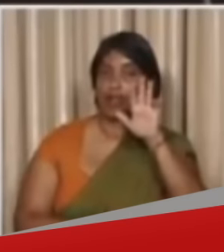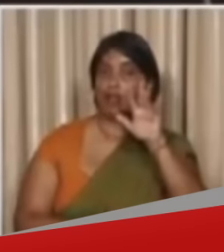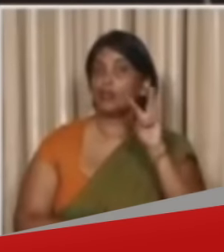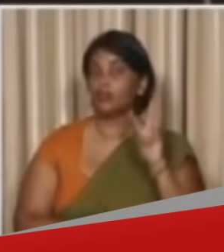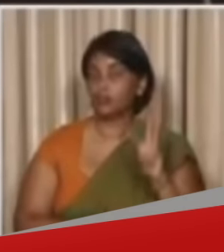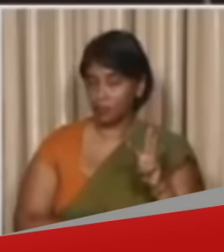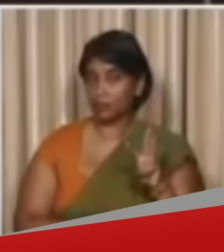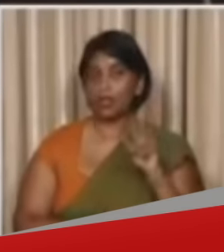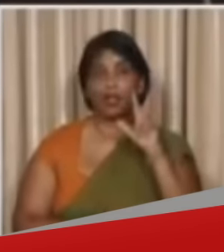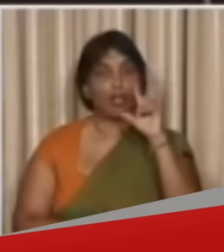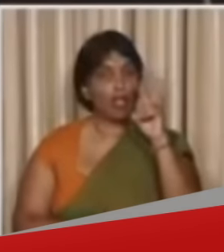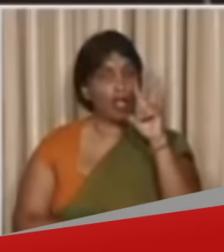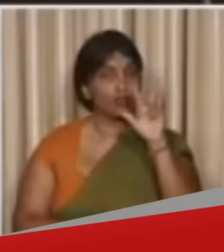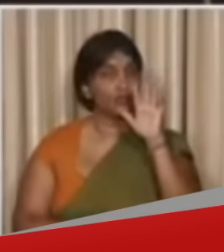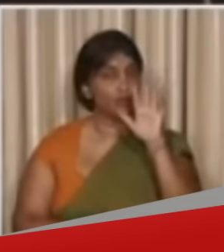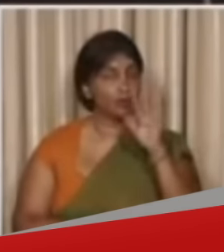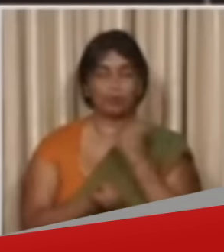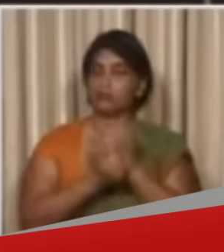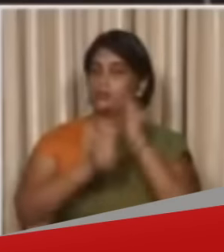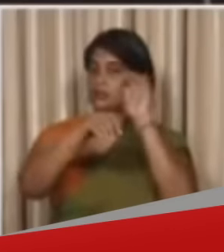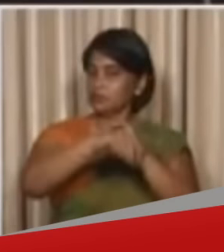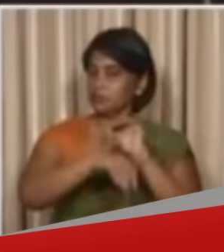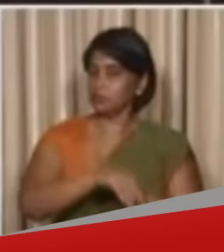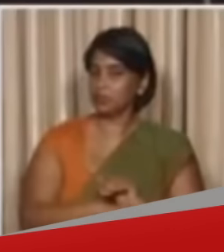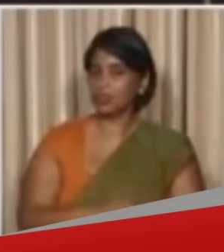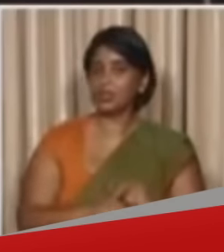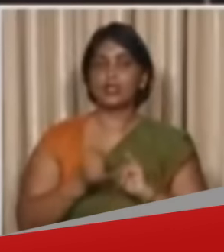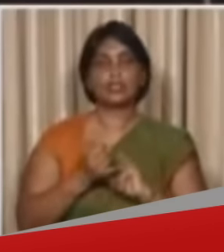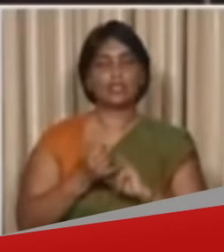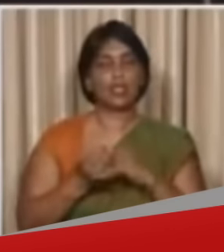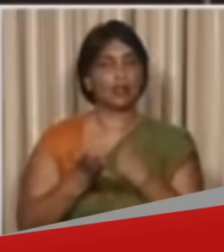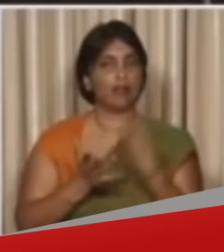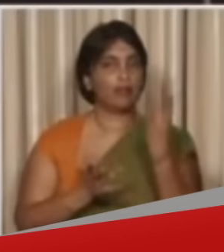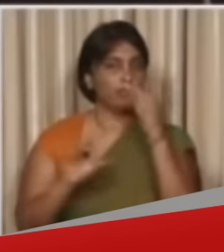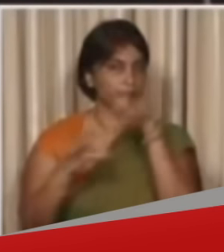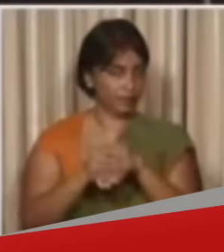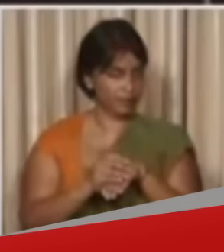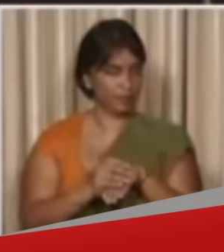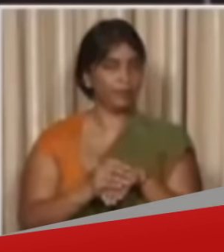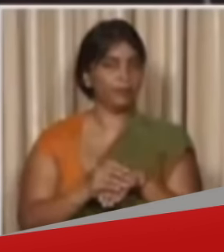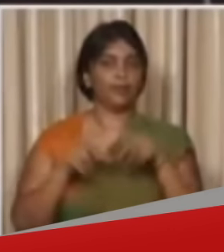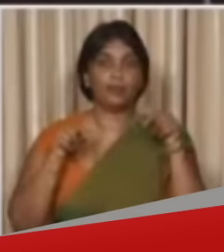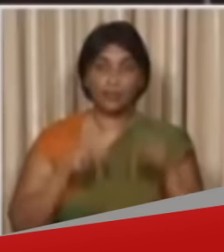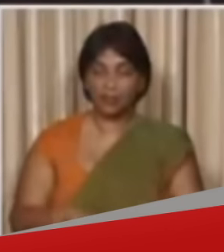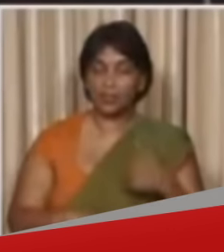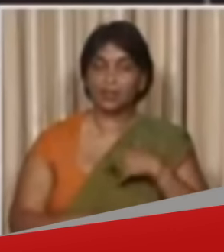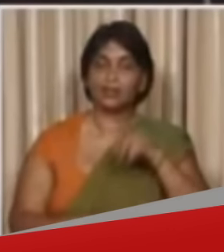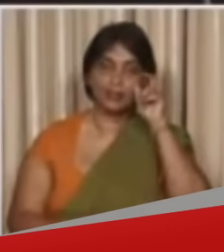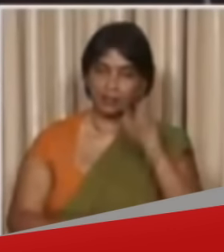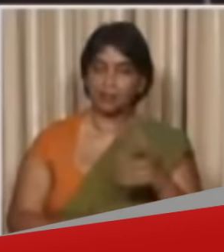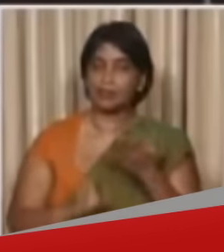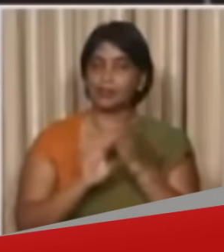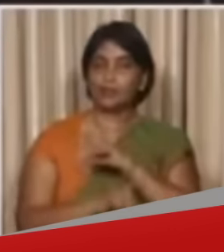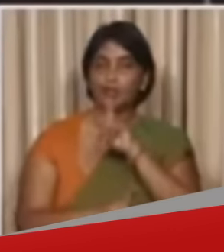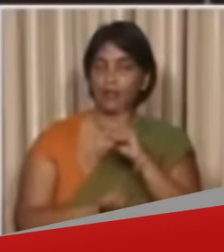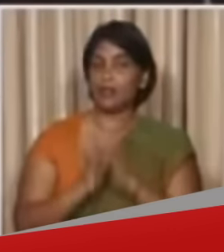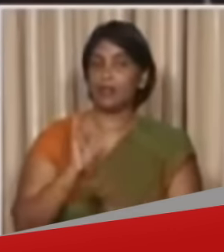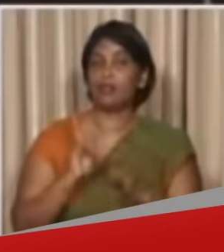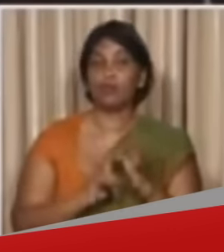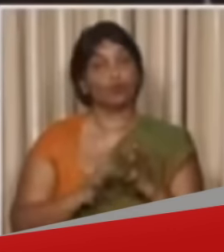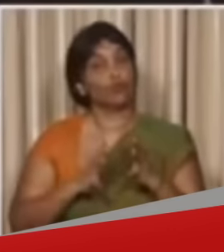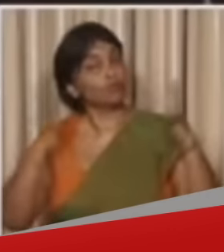දෙනාගෙන් 89ක්ම අත්අඩංගුවට ගන්නේ සානි රවි යුගලයේ ඉන්න කාලේ. දැන් මම දැක්කා ඉස්සල්ලා කතා කරපු මන්ත්‍රීතුමා කෝවා